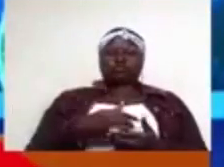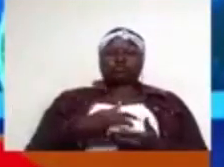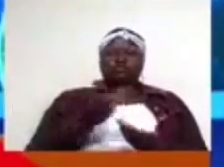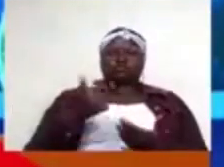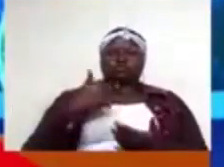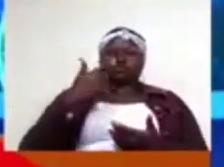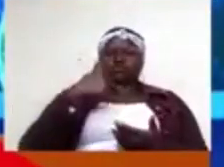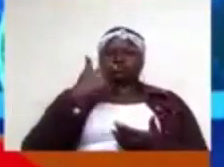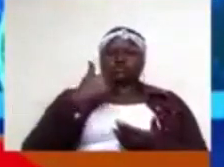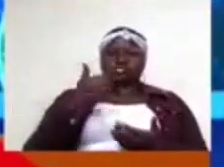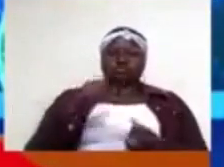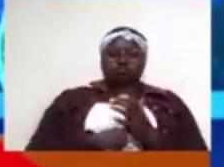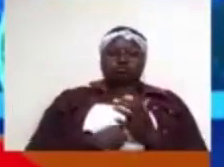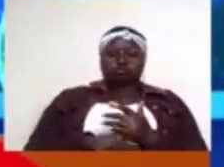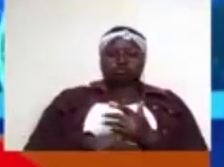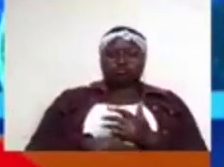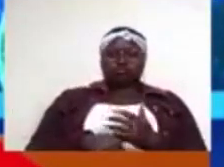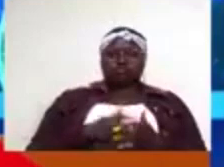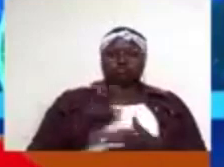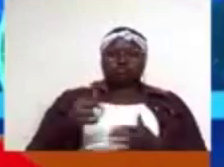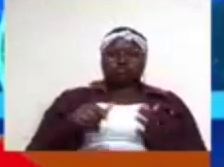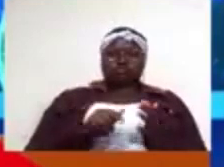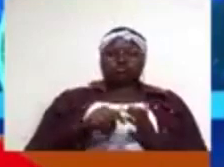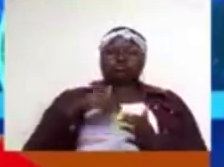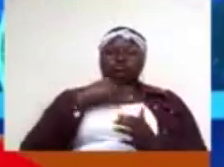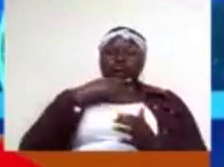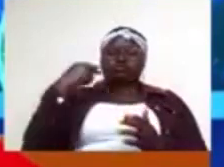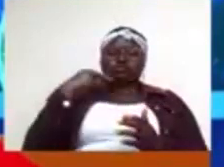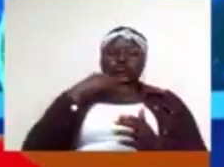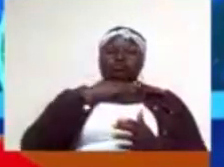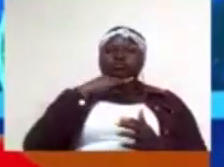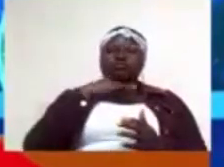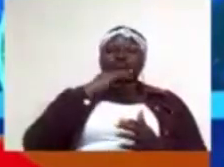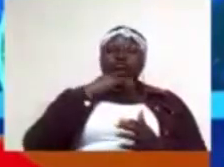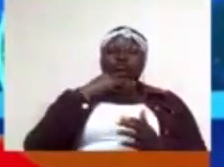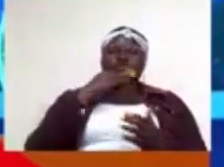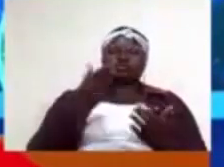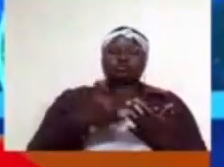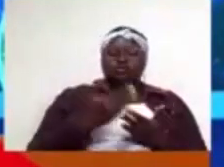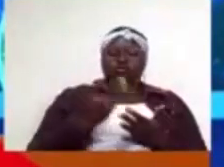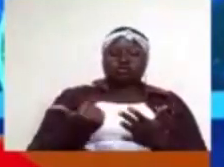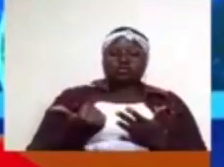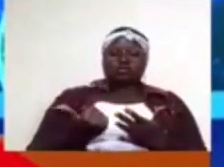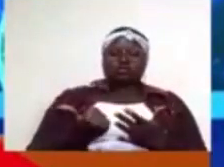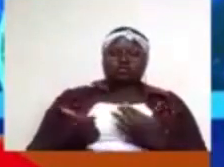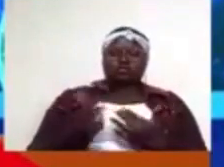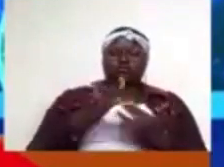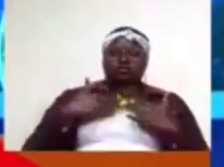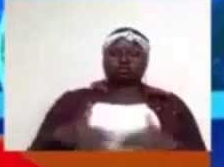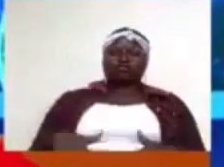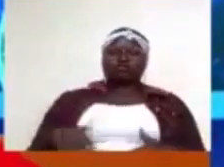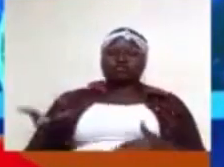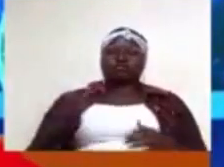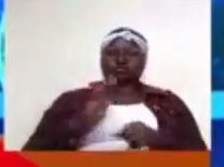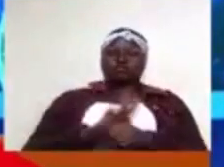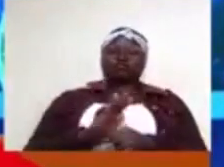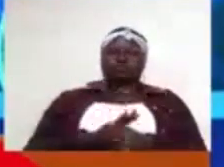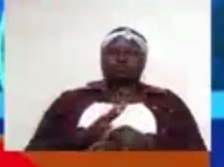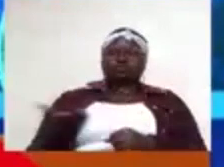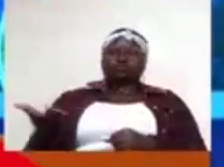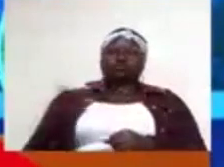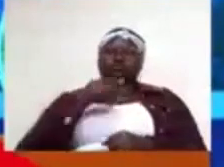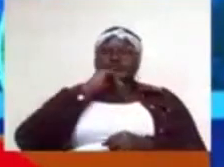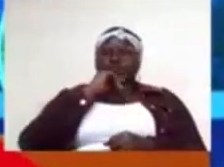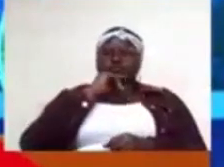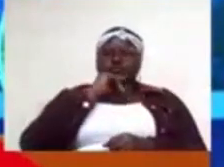ni mekoretwo ugwati-ini uyu wa kwiruta muoyo kana kuruta andu angi muoyo na muno muno ugakora ringi ni